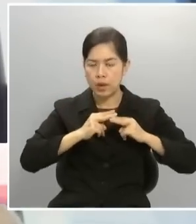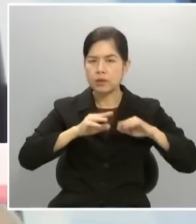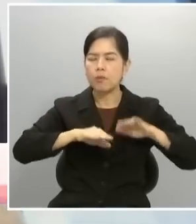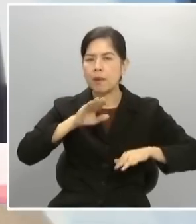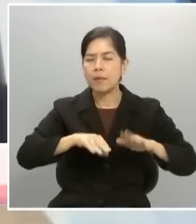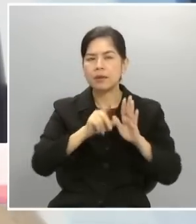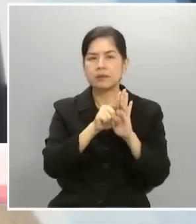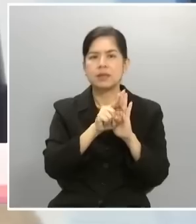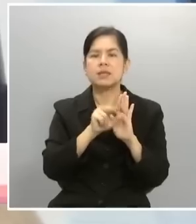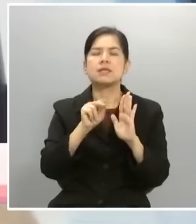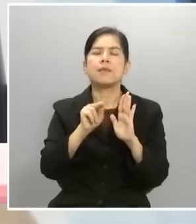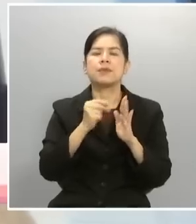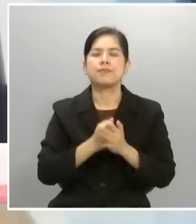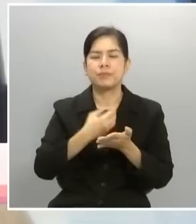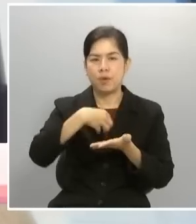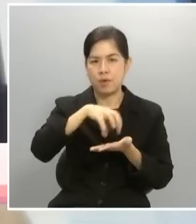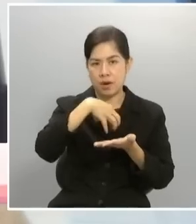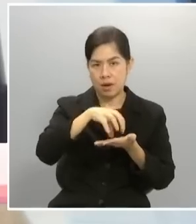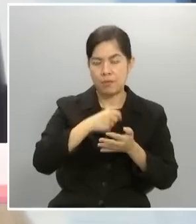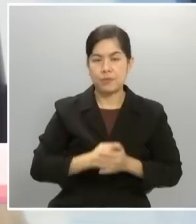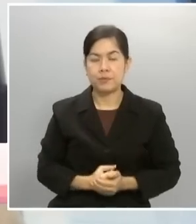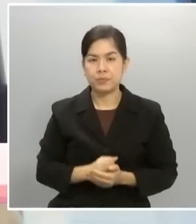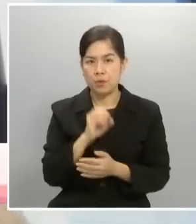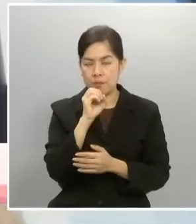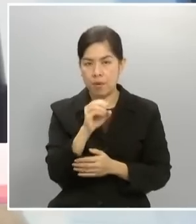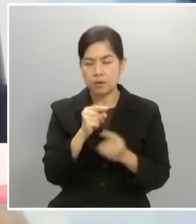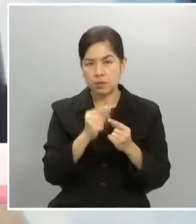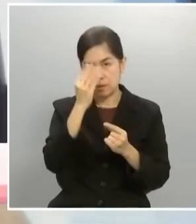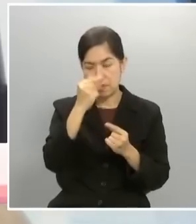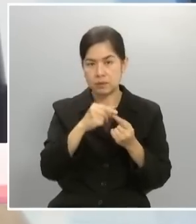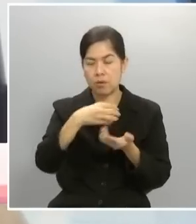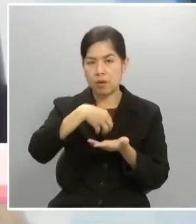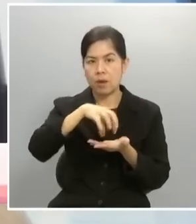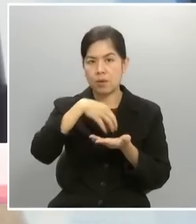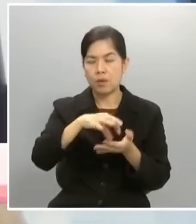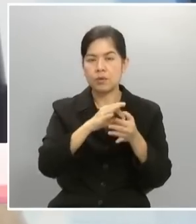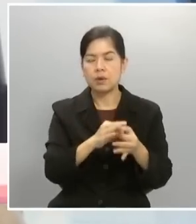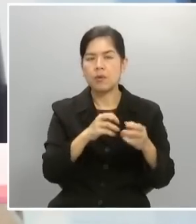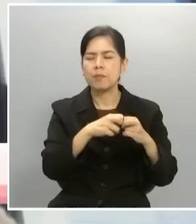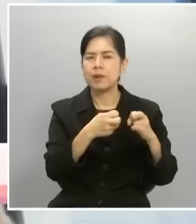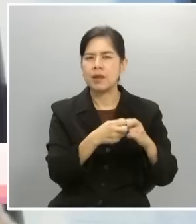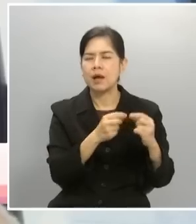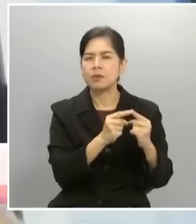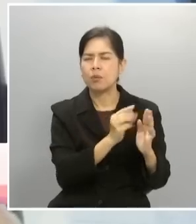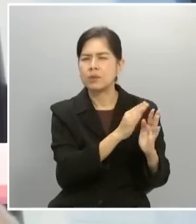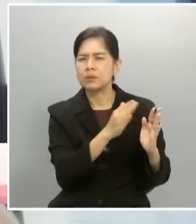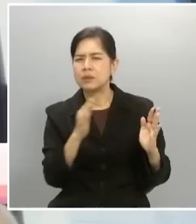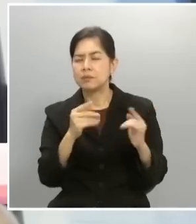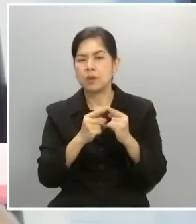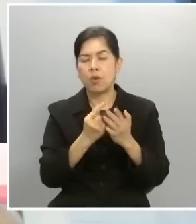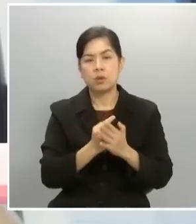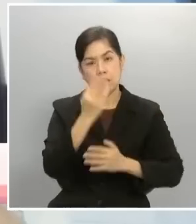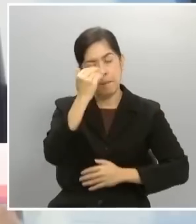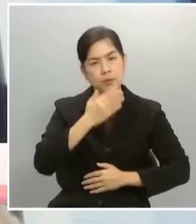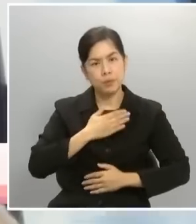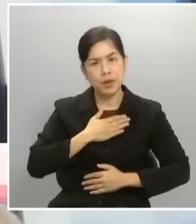ชมอะไสิ่งที่เธอพูดเนี่ยนะฮะก็จะมีการบรรยายถึงเหตุการณ์ที่มันเกิดขึ้นว่าทำไมตัวเธอเองถึงได้มีการออกมา